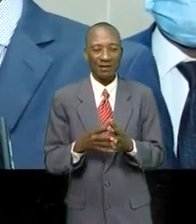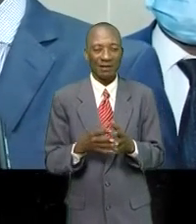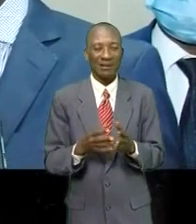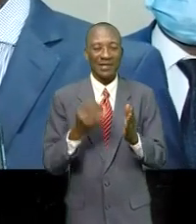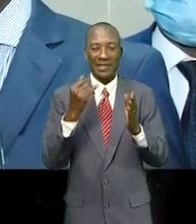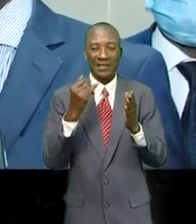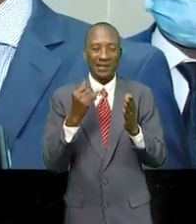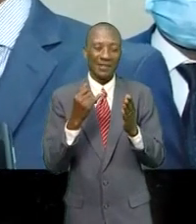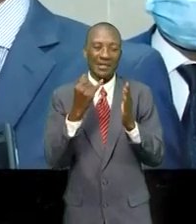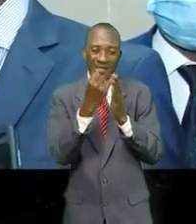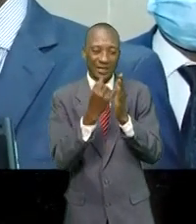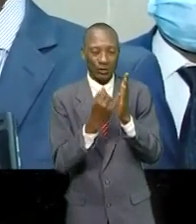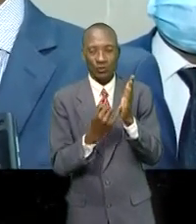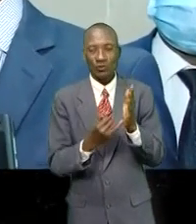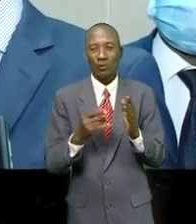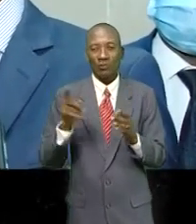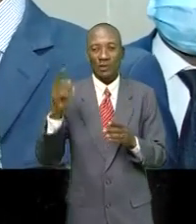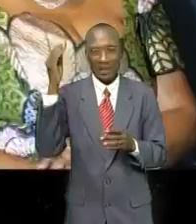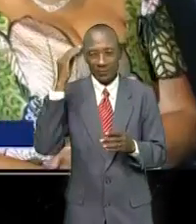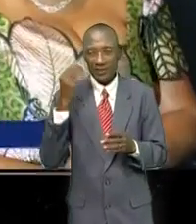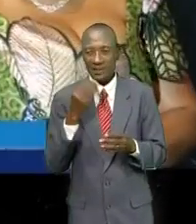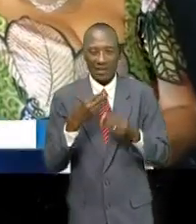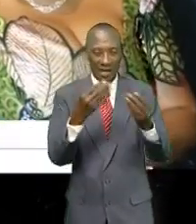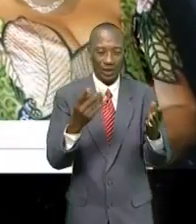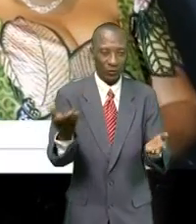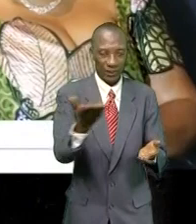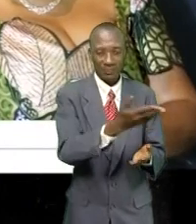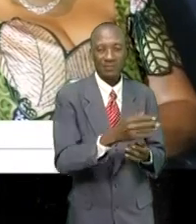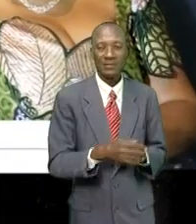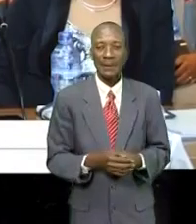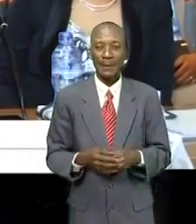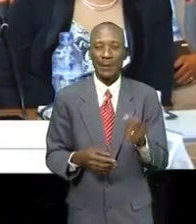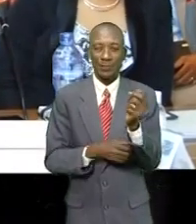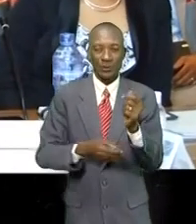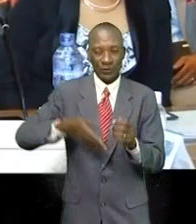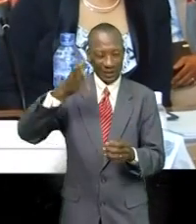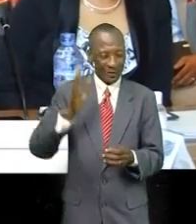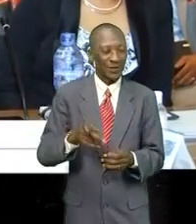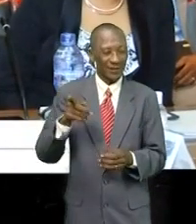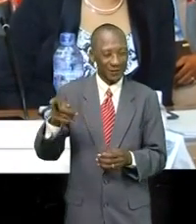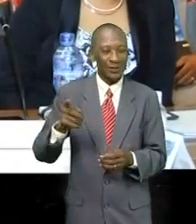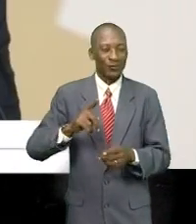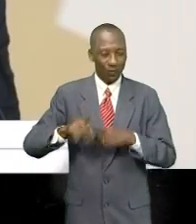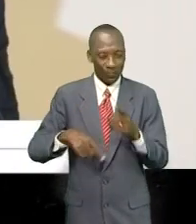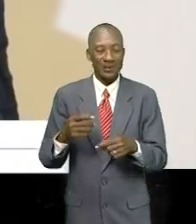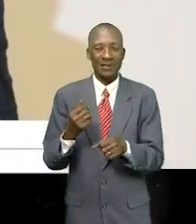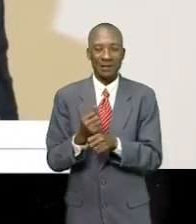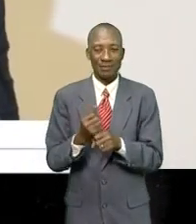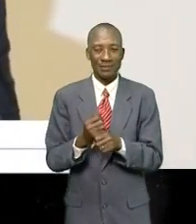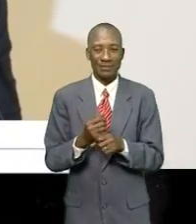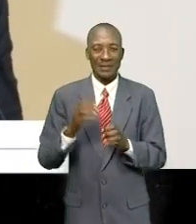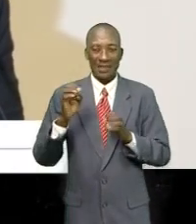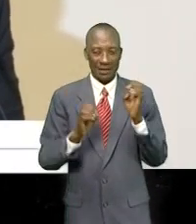que la vérité des prix sera au rendez-vous. Les experts ont du pain sur la planche. Ils vont commencer par évaluer l'arrêté